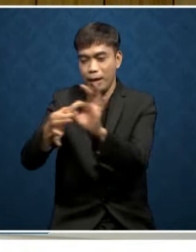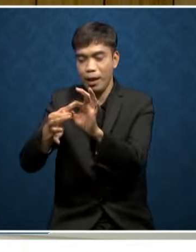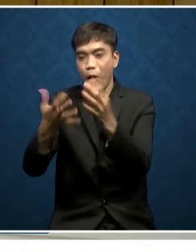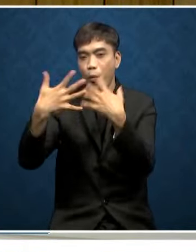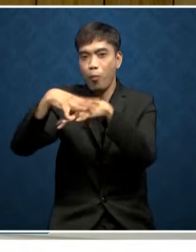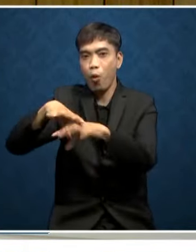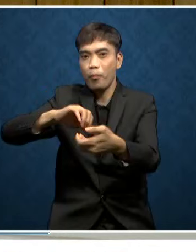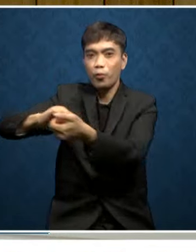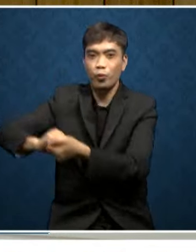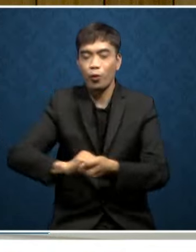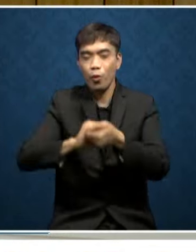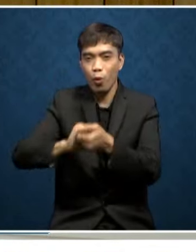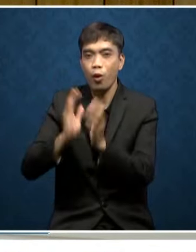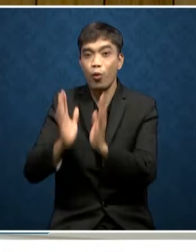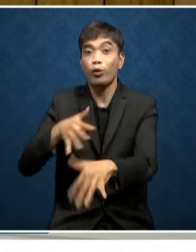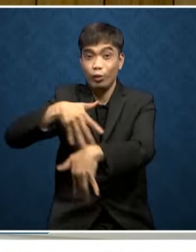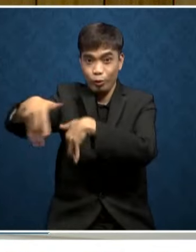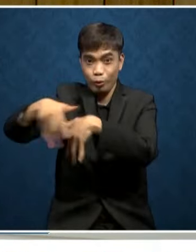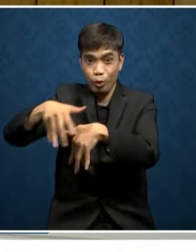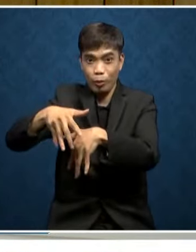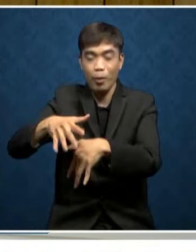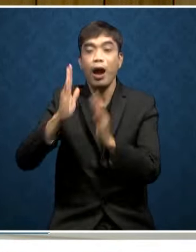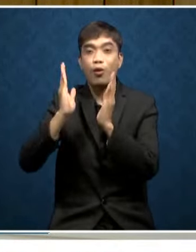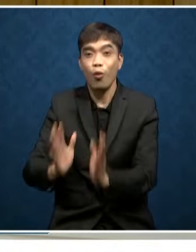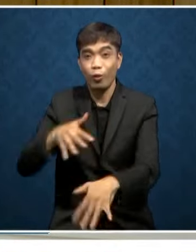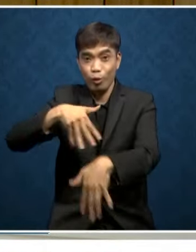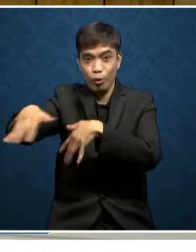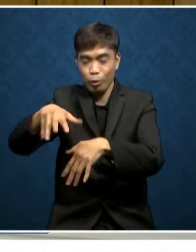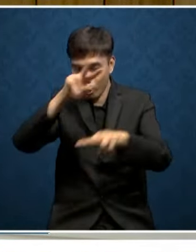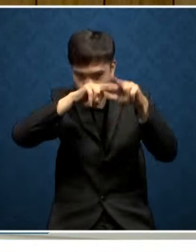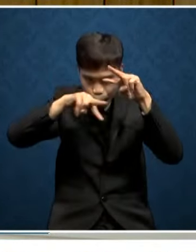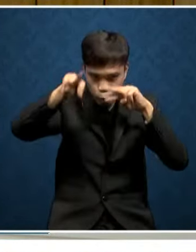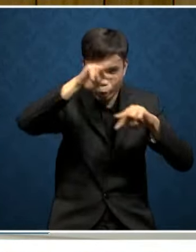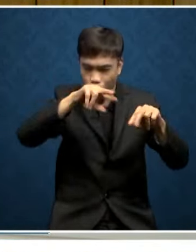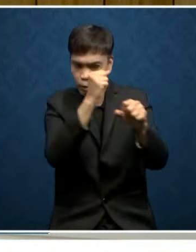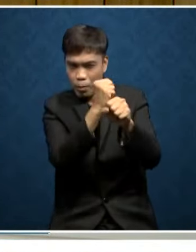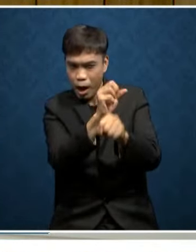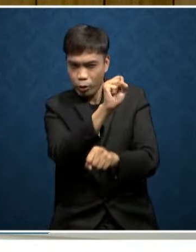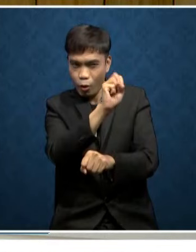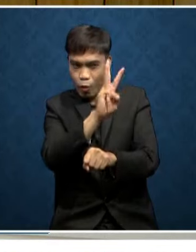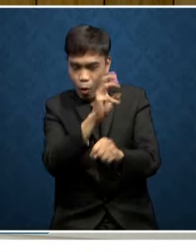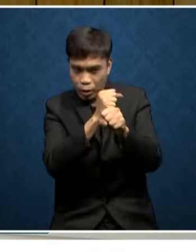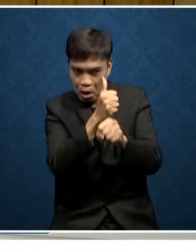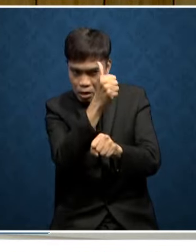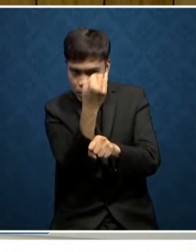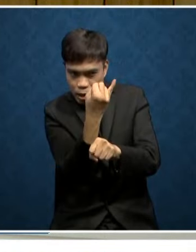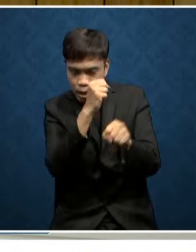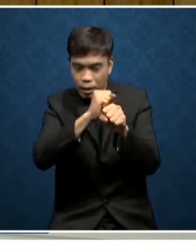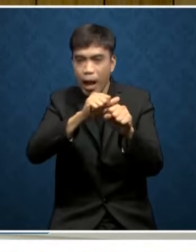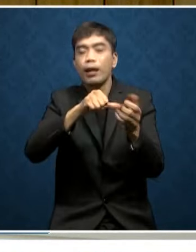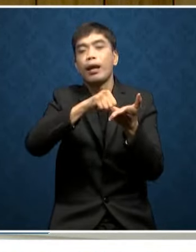นได้เสียเพื่อให้ประชาชนสามารถติดตามและตรวจสอบการทำหน้าที่ของวุฒิสภาในการแก้ปัญ